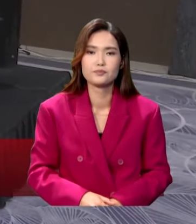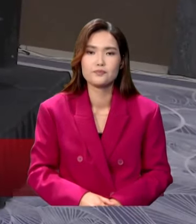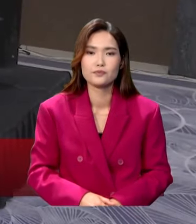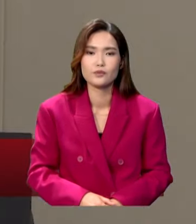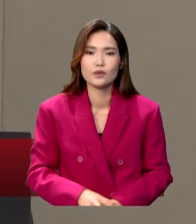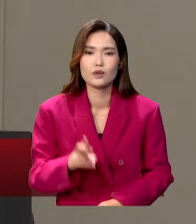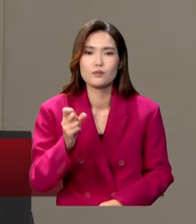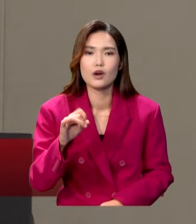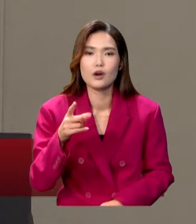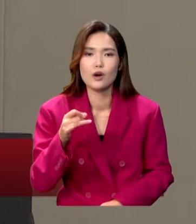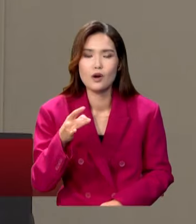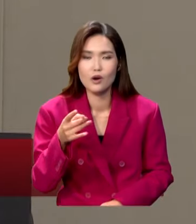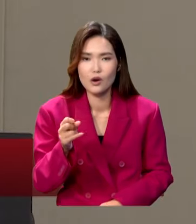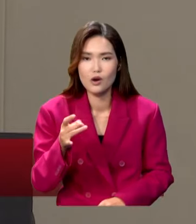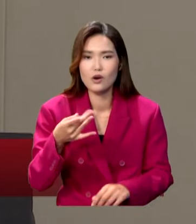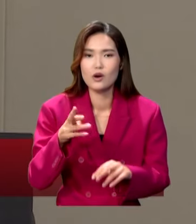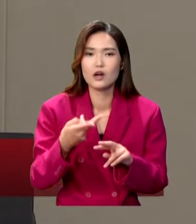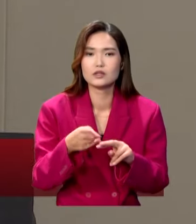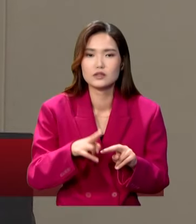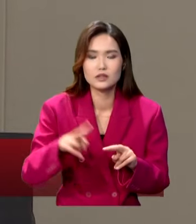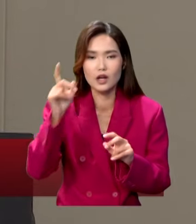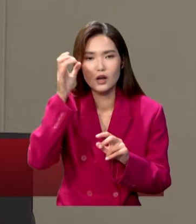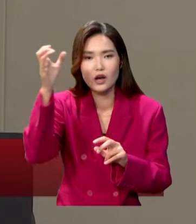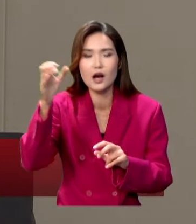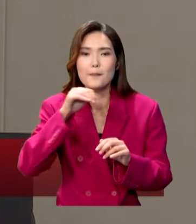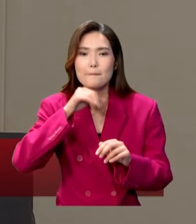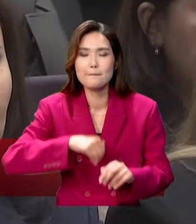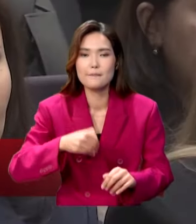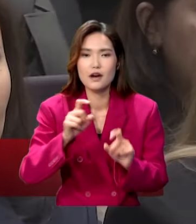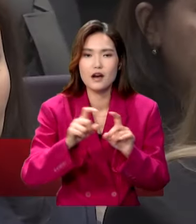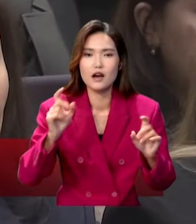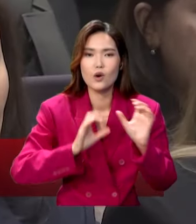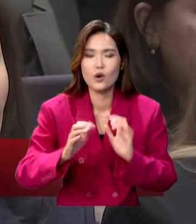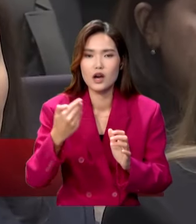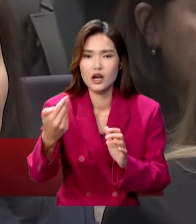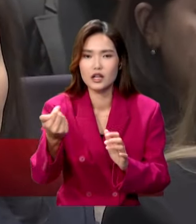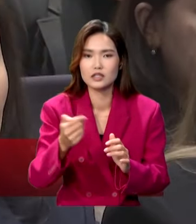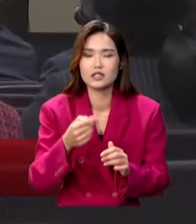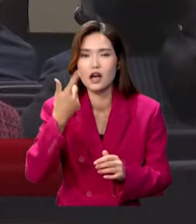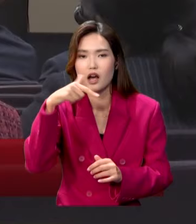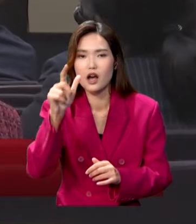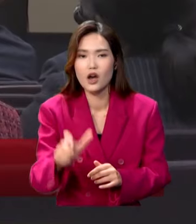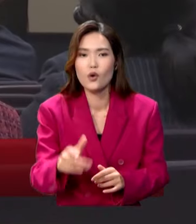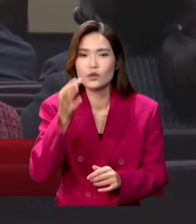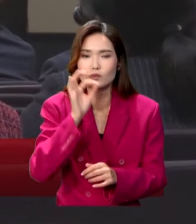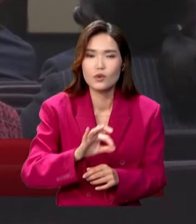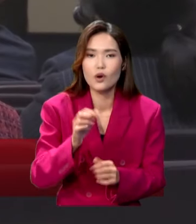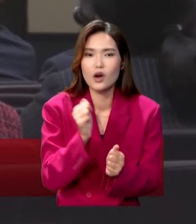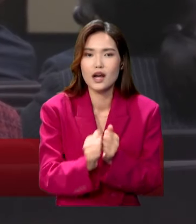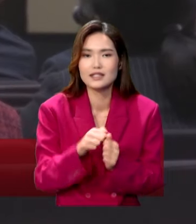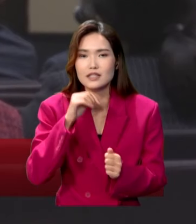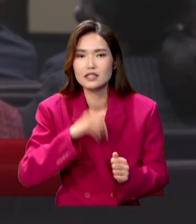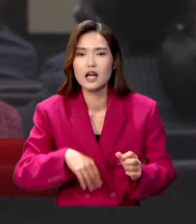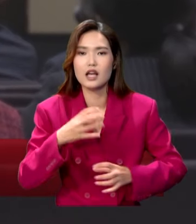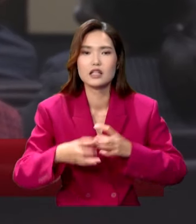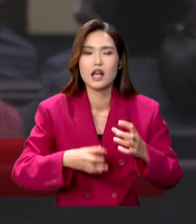Барри Бузан, Лондон экономика және саяси ғылымдар мектебінің профессора, секьюритизация тұжырымдамасының авторы, профессордың кезекті лекциясы, жаңа